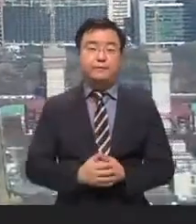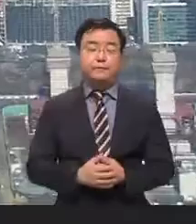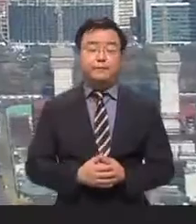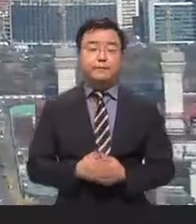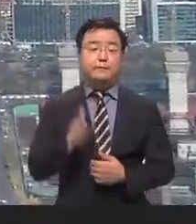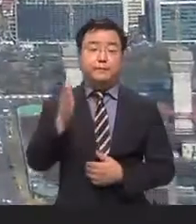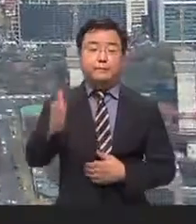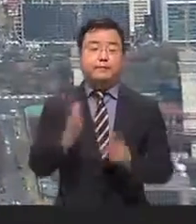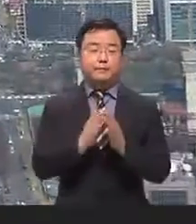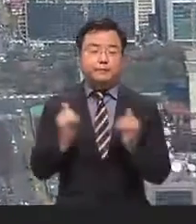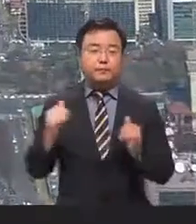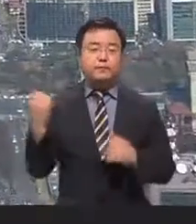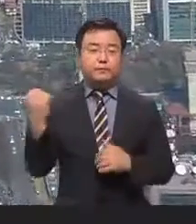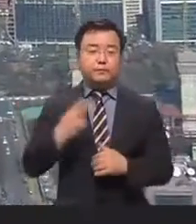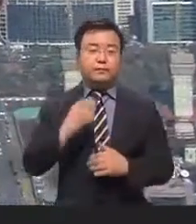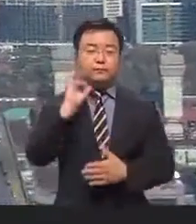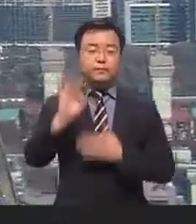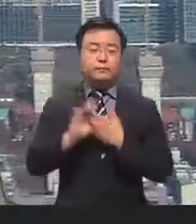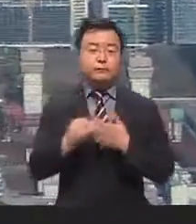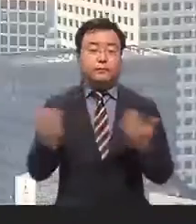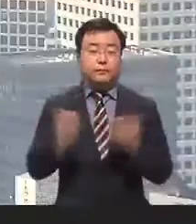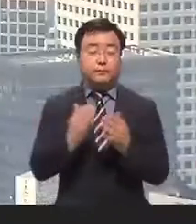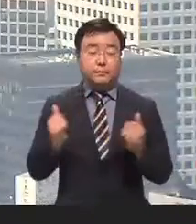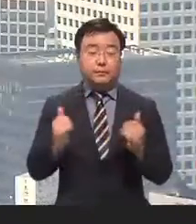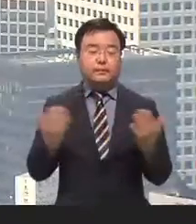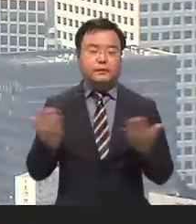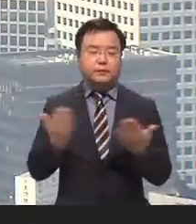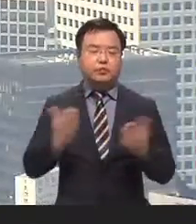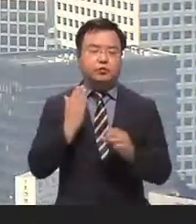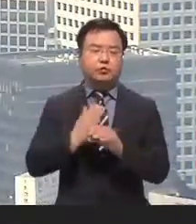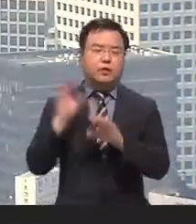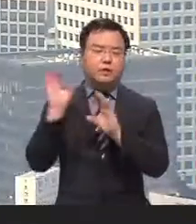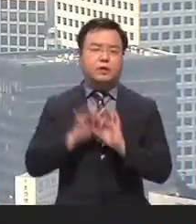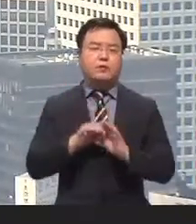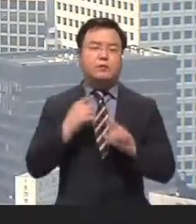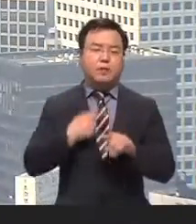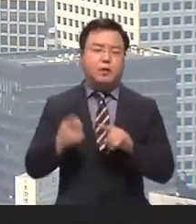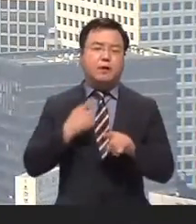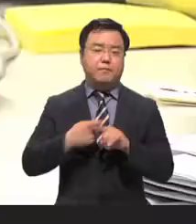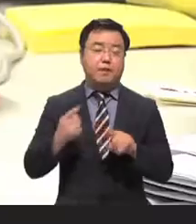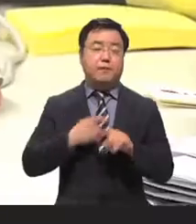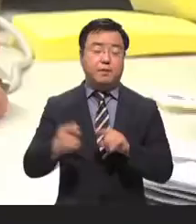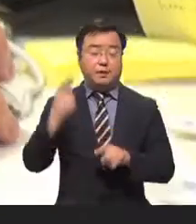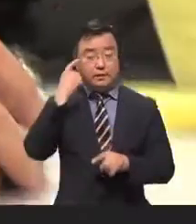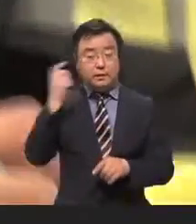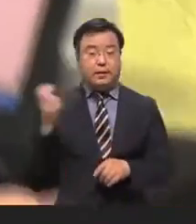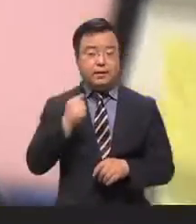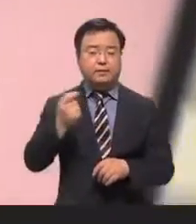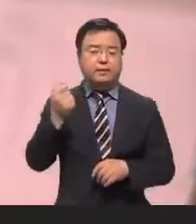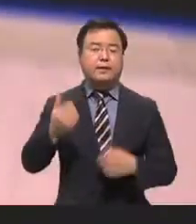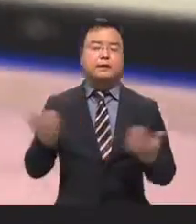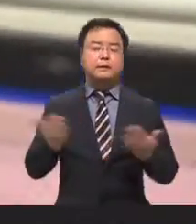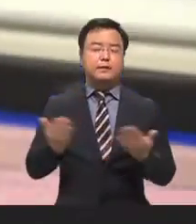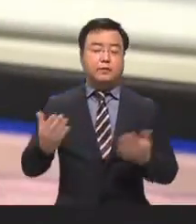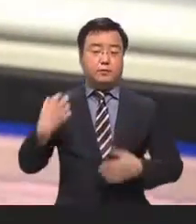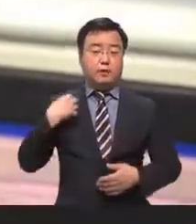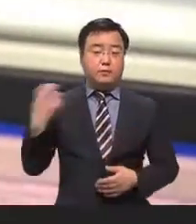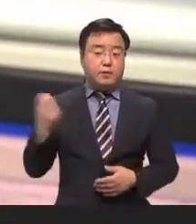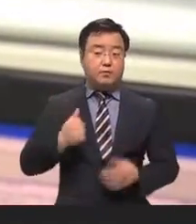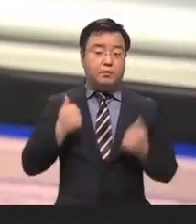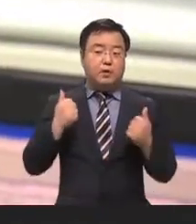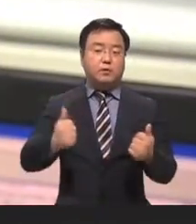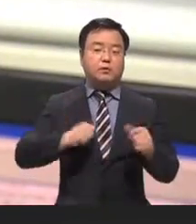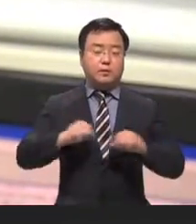전문가들은 또 인터넷 경우에는 일하는 동안 계속 평가를 받는다는 생각으로 작은 일에도 책임감 있고 열정적인